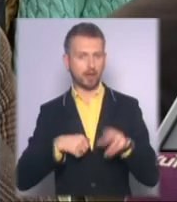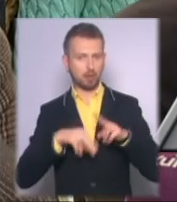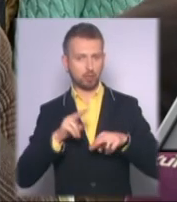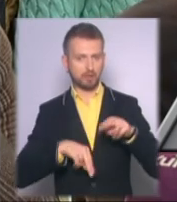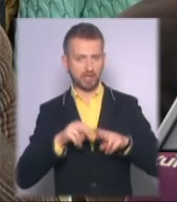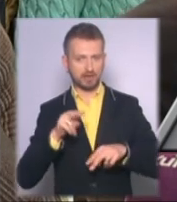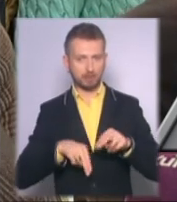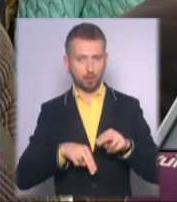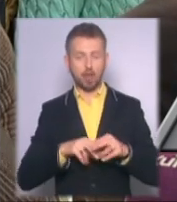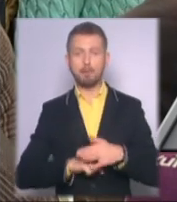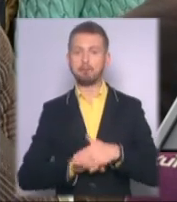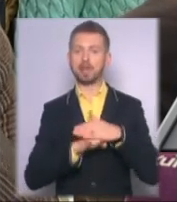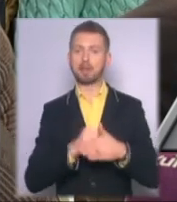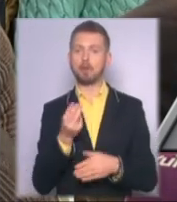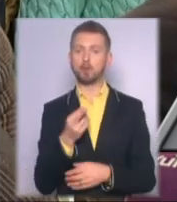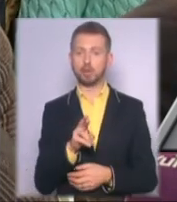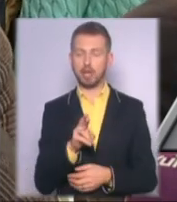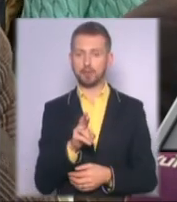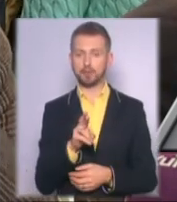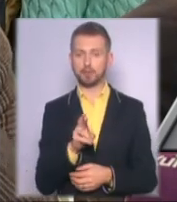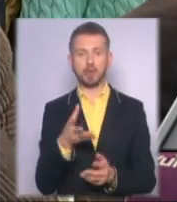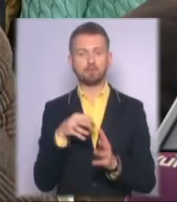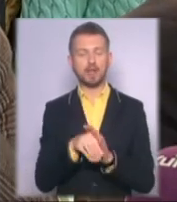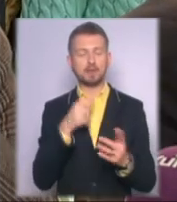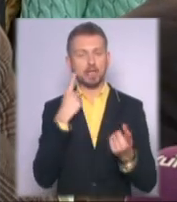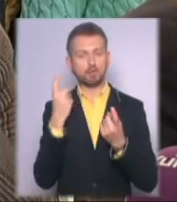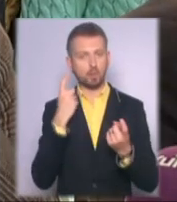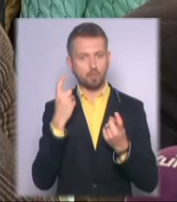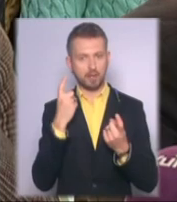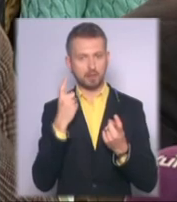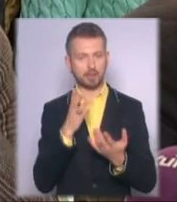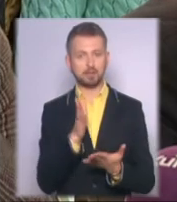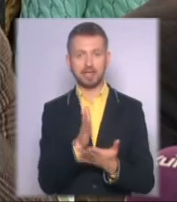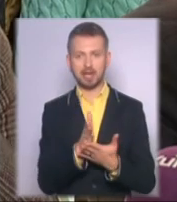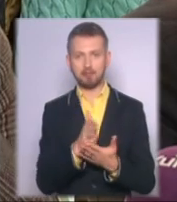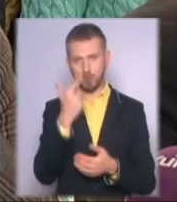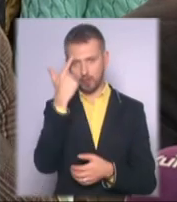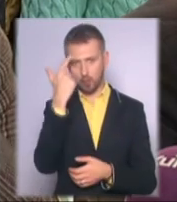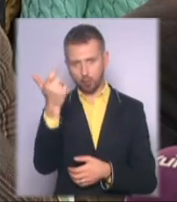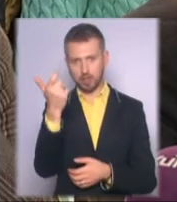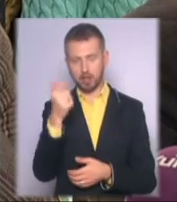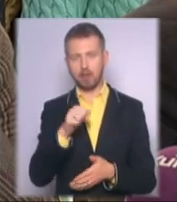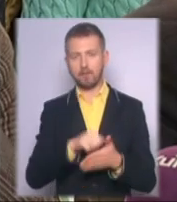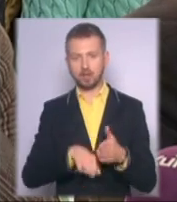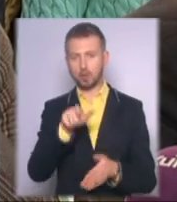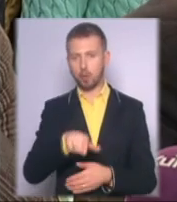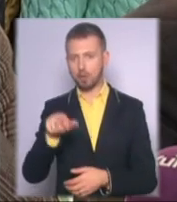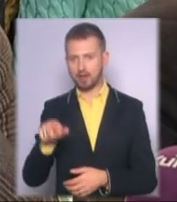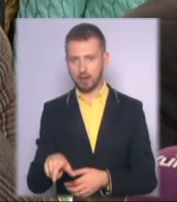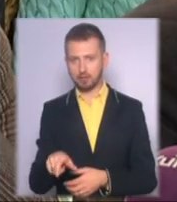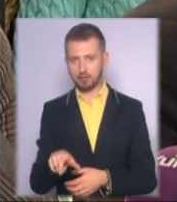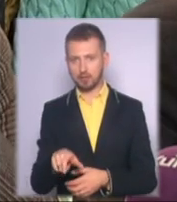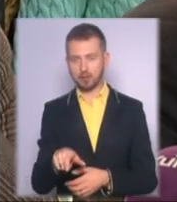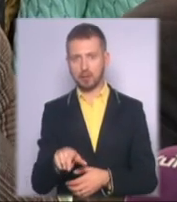будівництво. Підставою для внесення інформації є повідомлення від громадян,